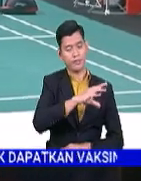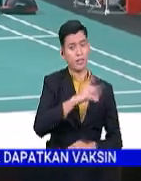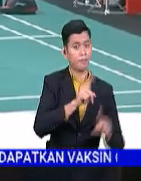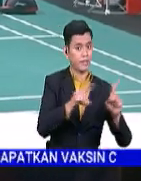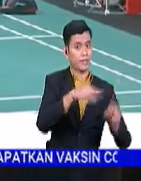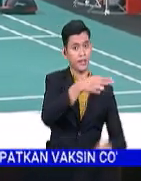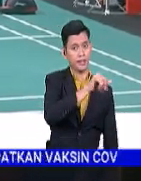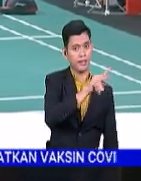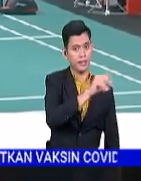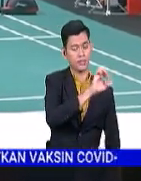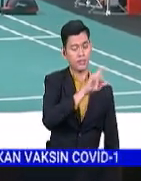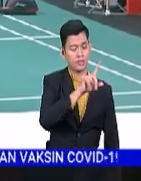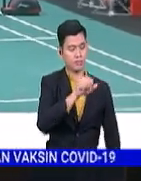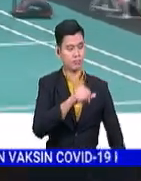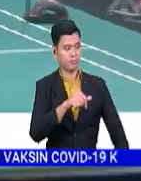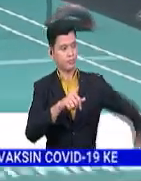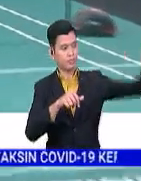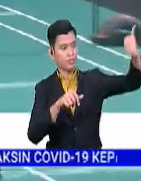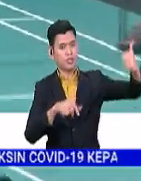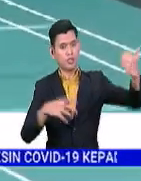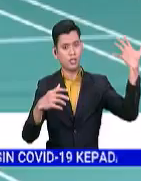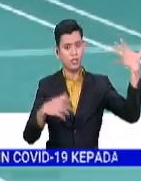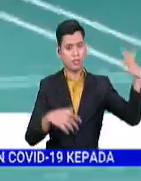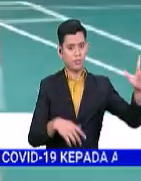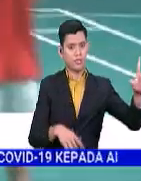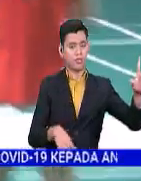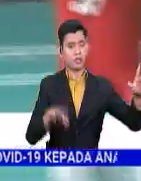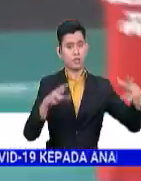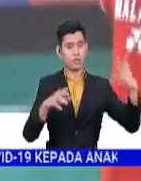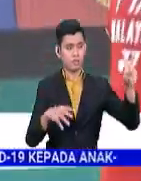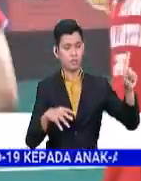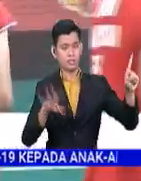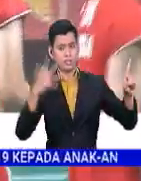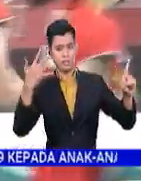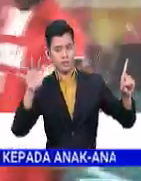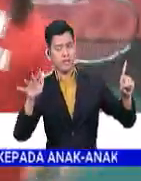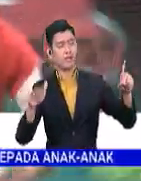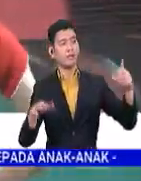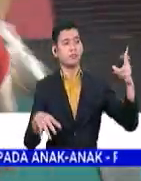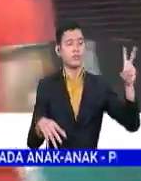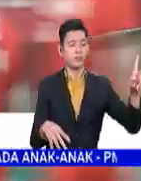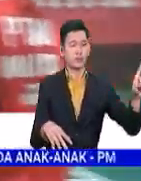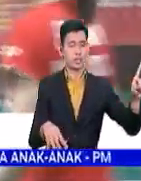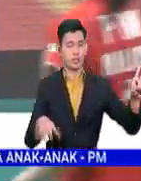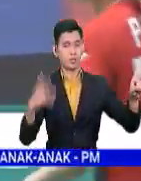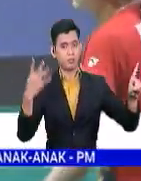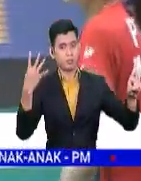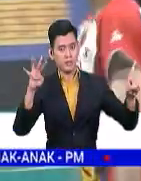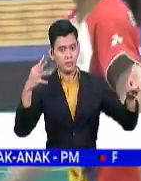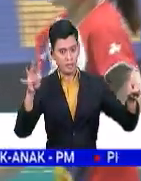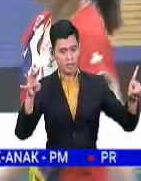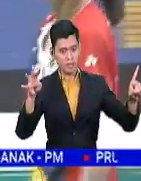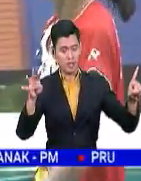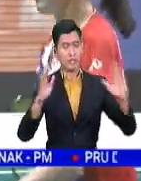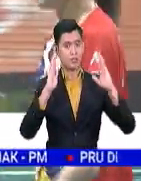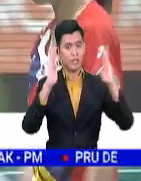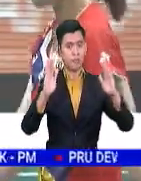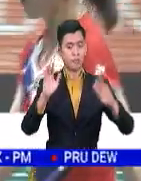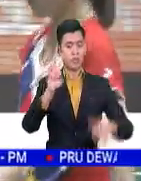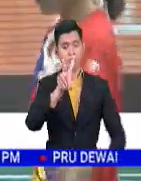Yuyun sekaligus tewas 2141 dalam tempoh 38 minit